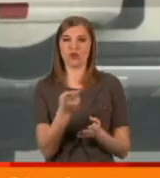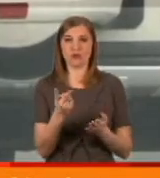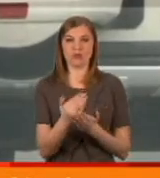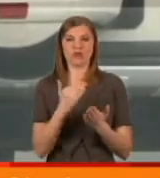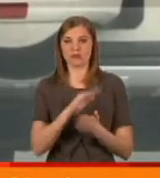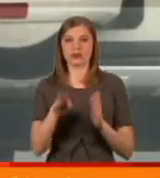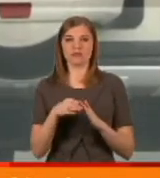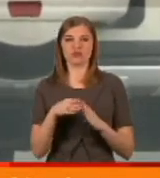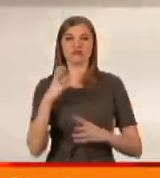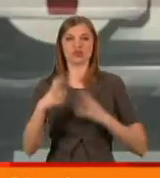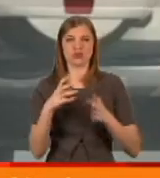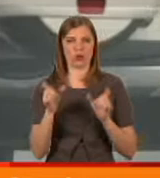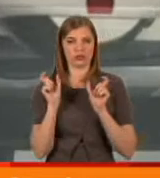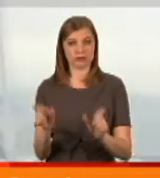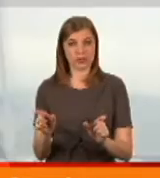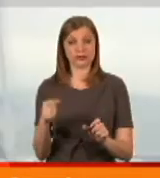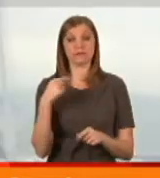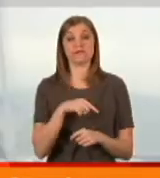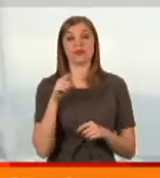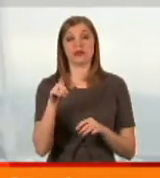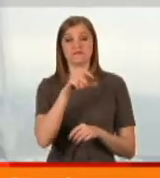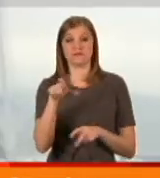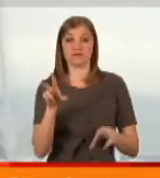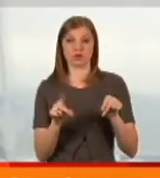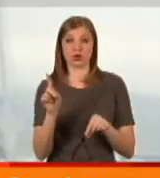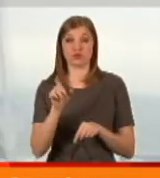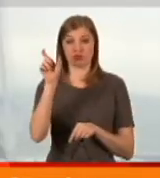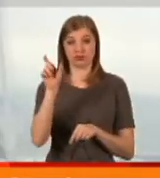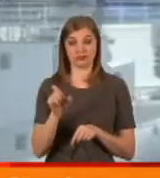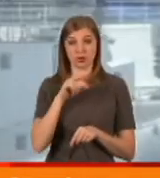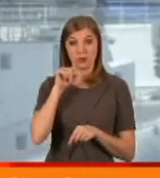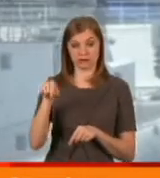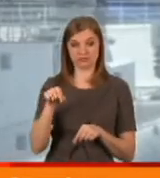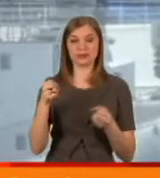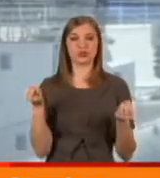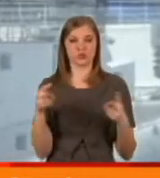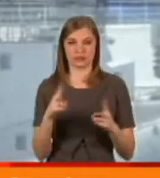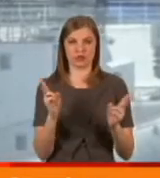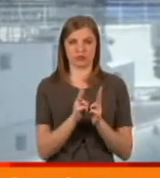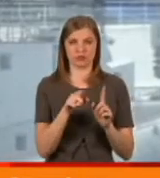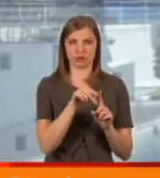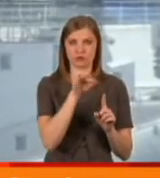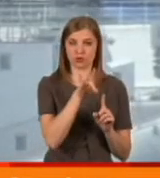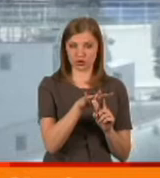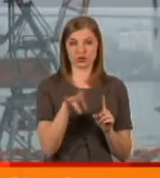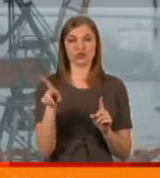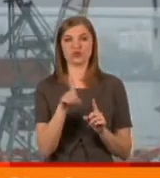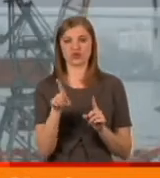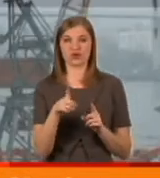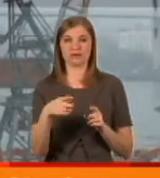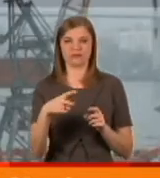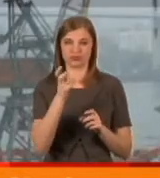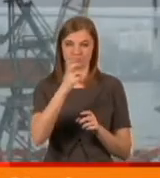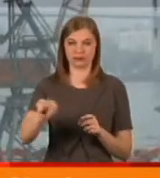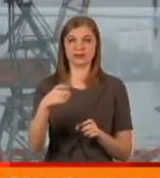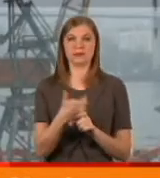опинилися під міжнародними санкціями. Оглядачі вважають, що Кім Чен Ын зумисне зустрічається з Путіним, щоб